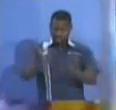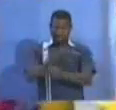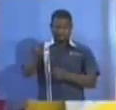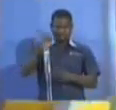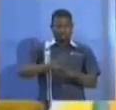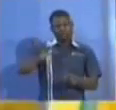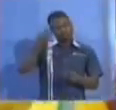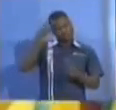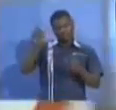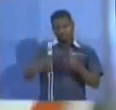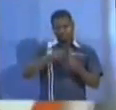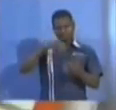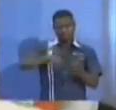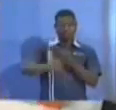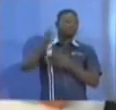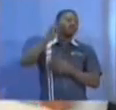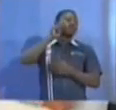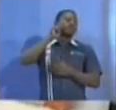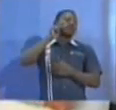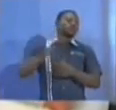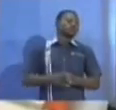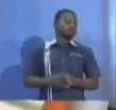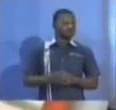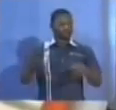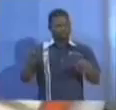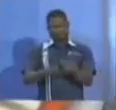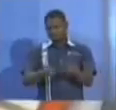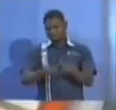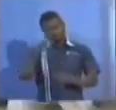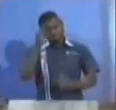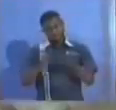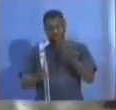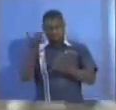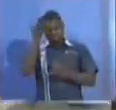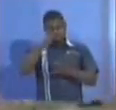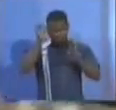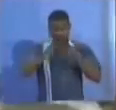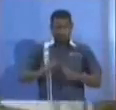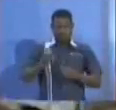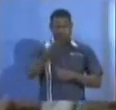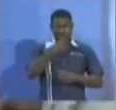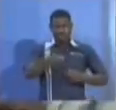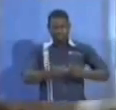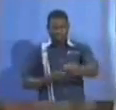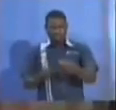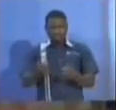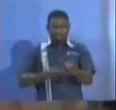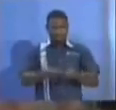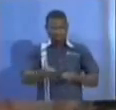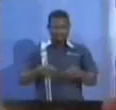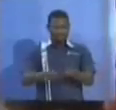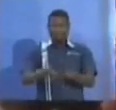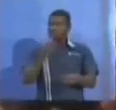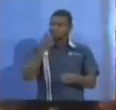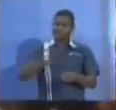Nigeria, Moshood Abiola. Même si Abiola n'a jamais pu diriger, le Nigeria retient cette date comme une leçon